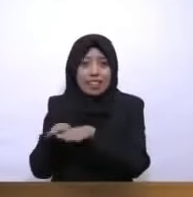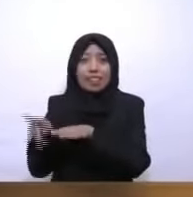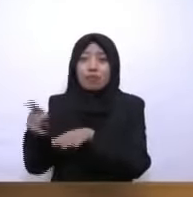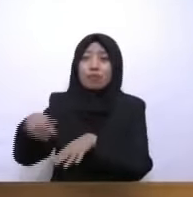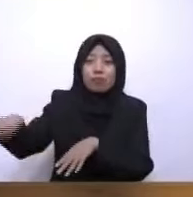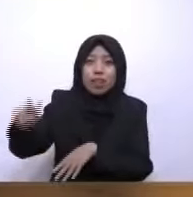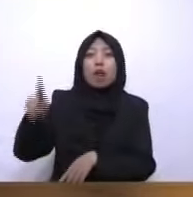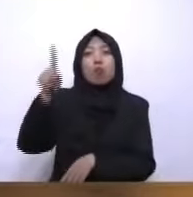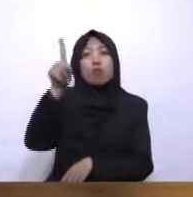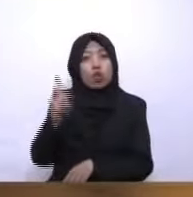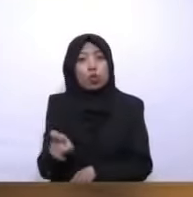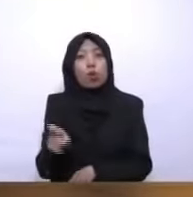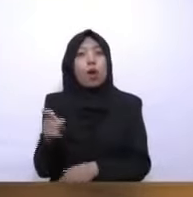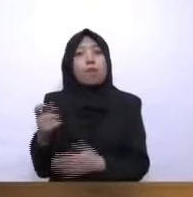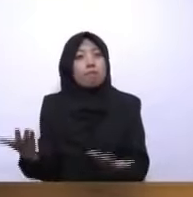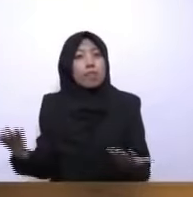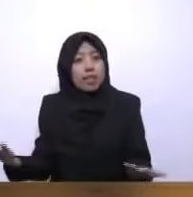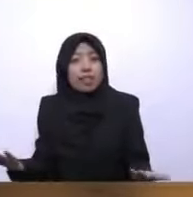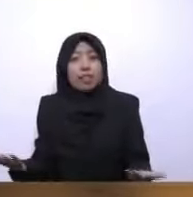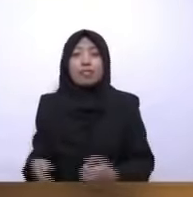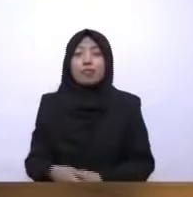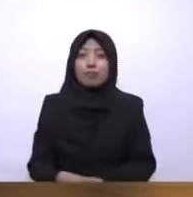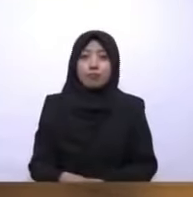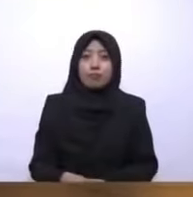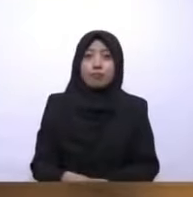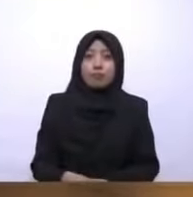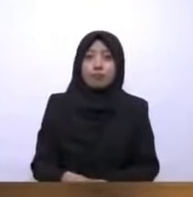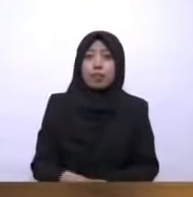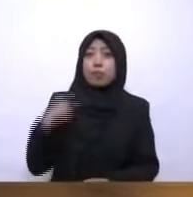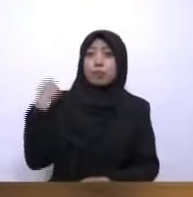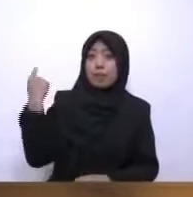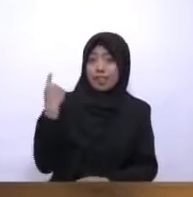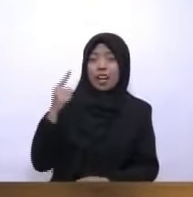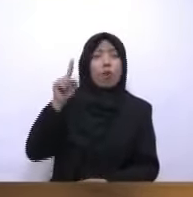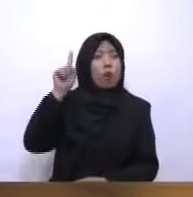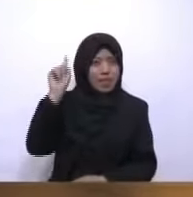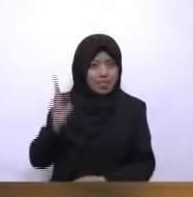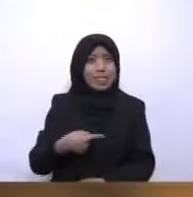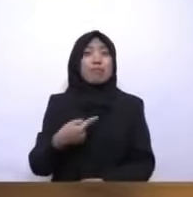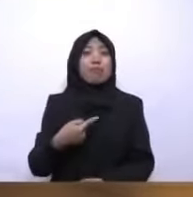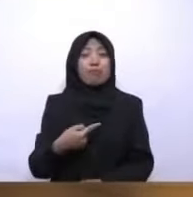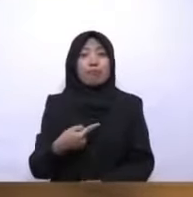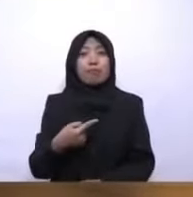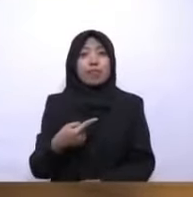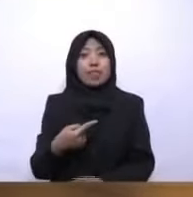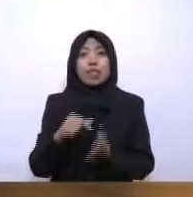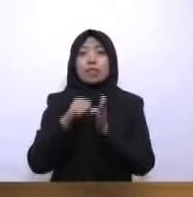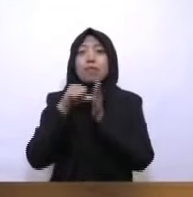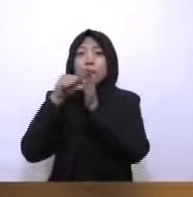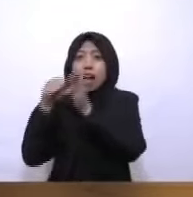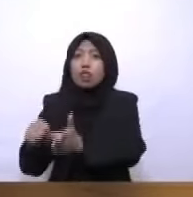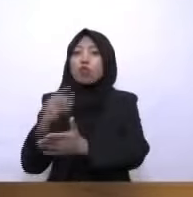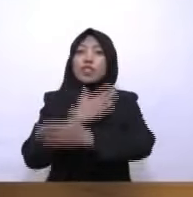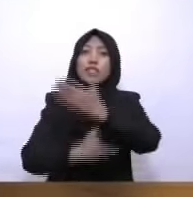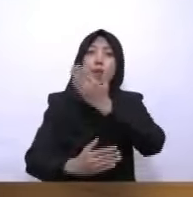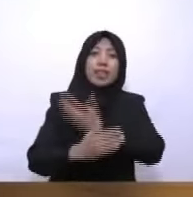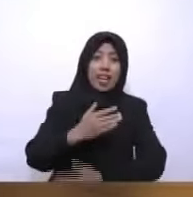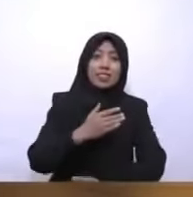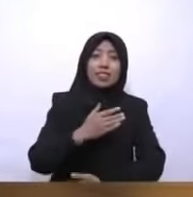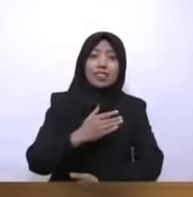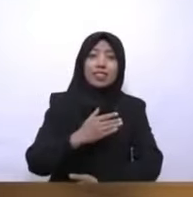dengan kebutuhannya dan pemerintah wajib membantu